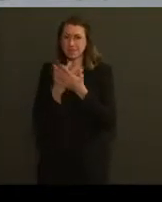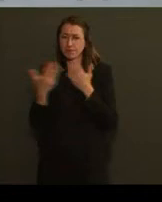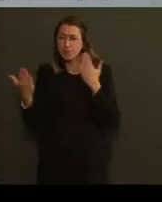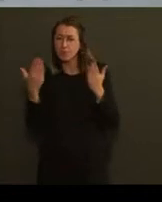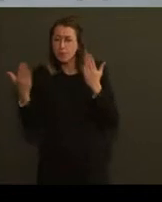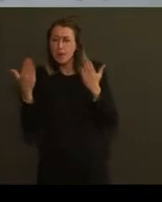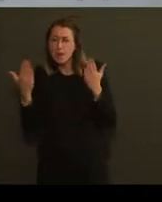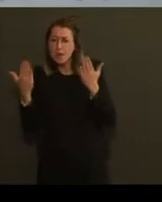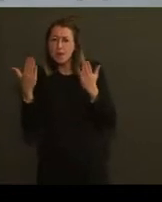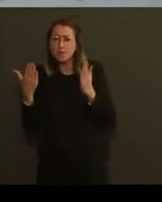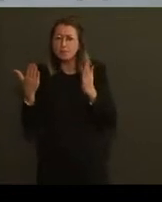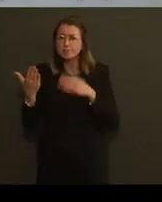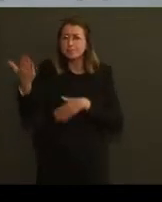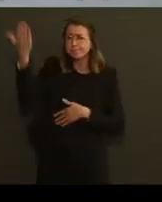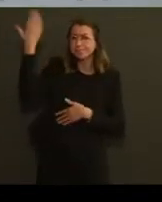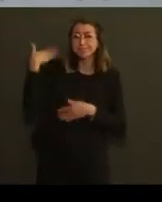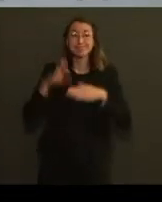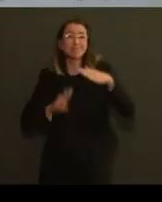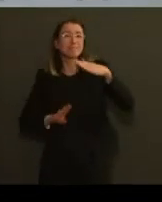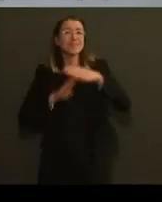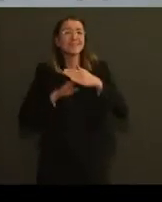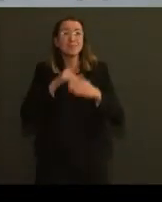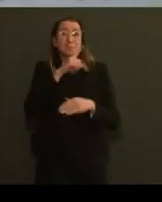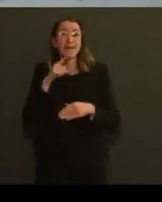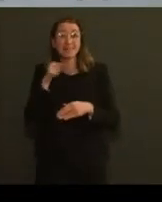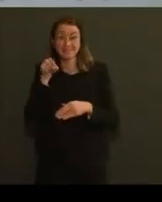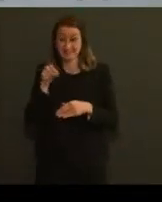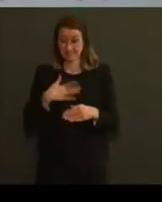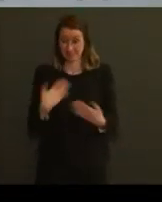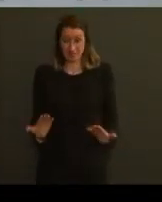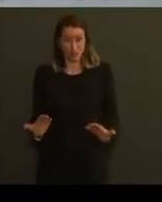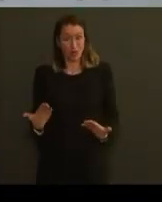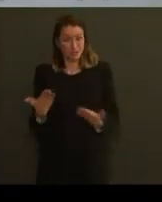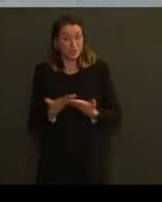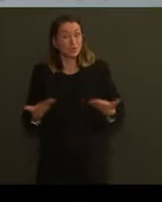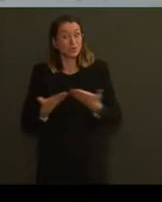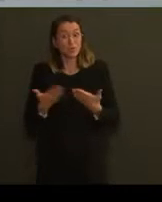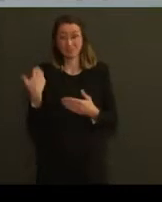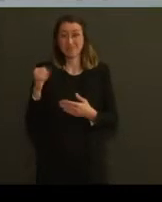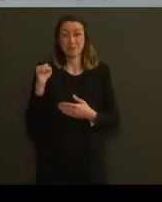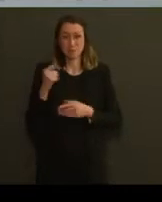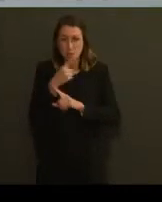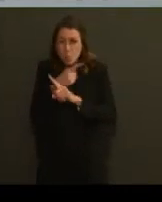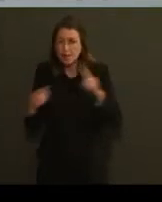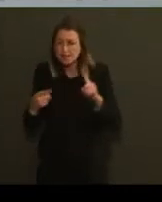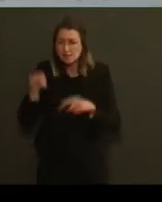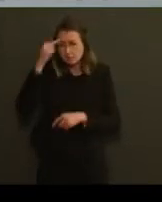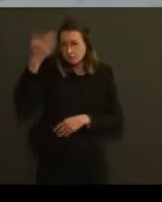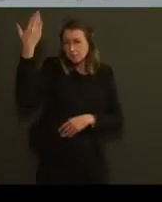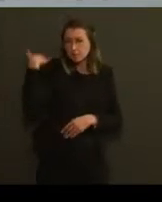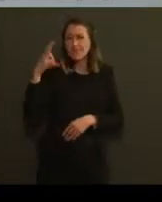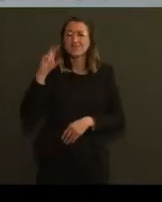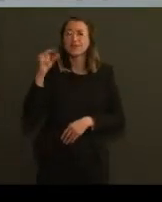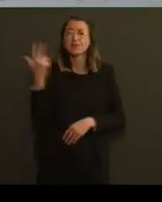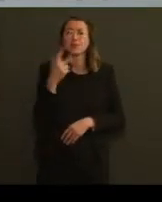du nombre d'admissions lors du pic de la première vague. Pour vous rappeler ceci, c'était le 28 mars où il y avait eu 629